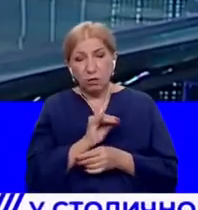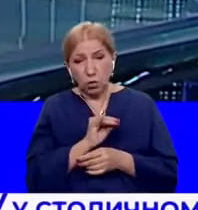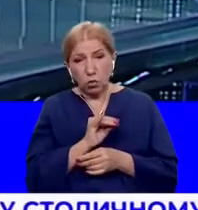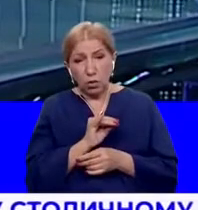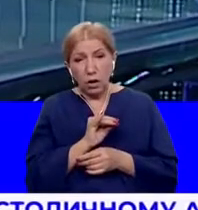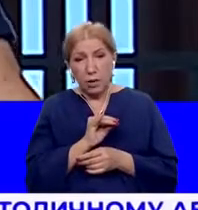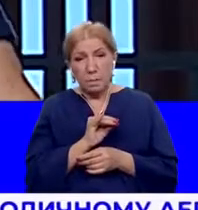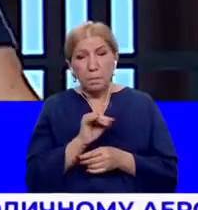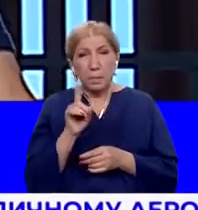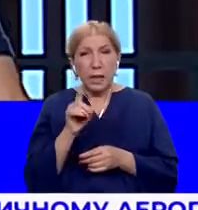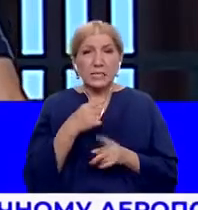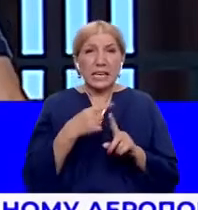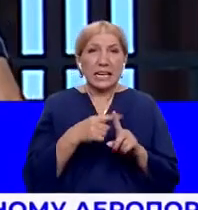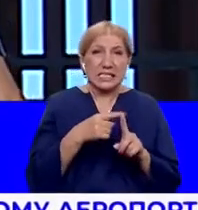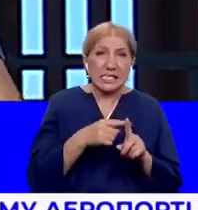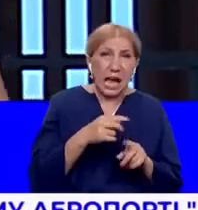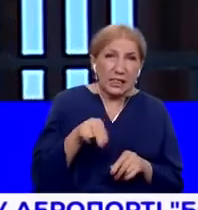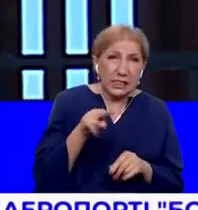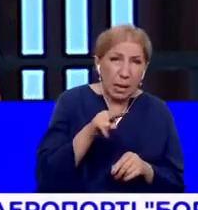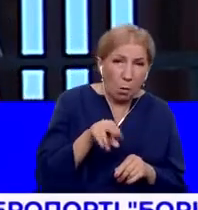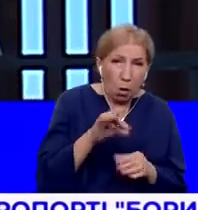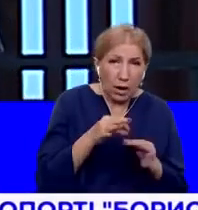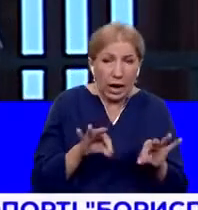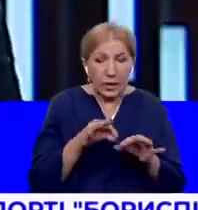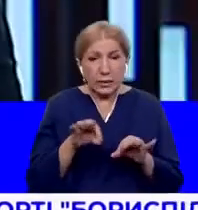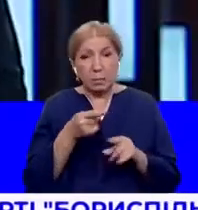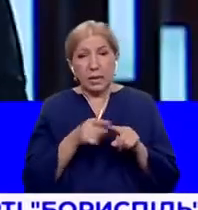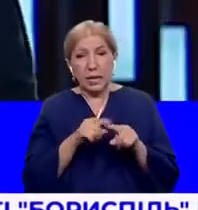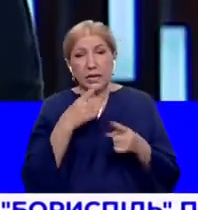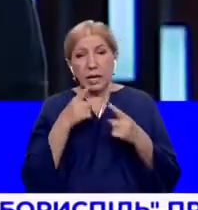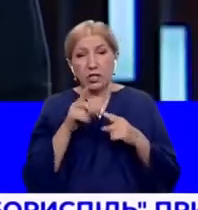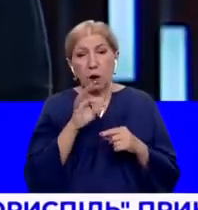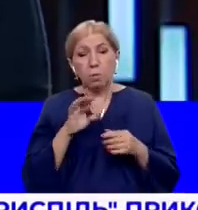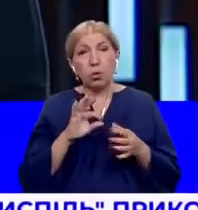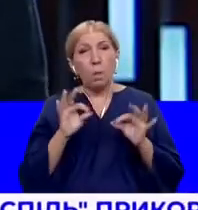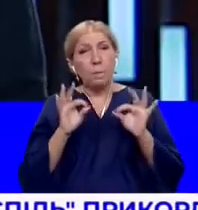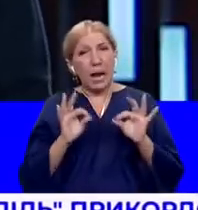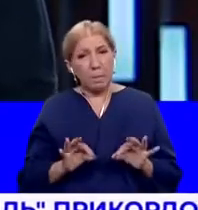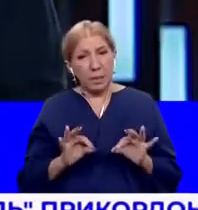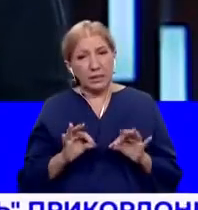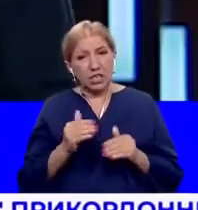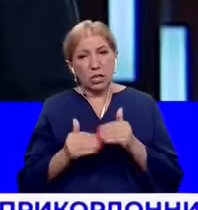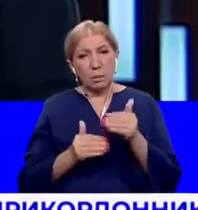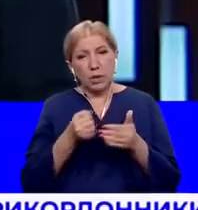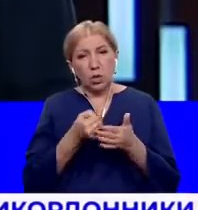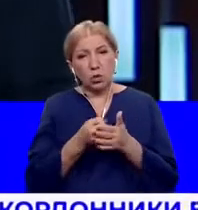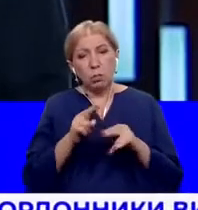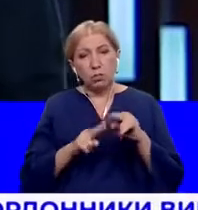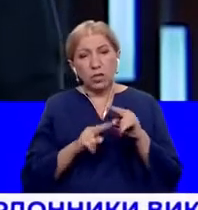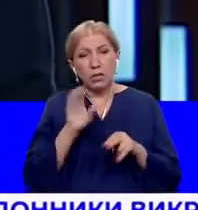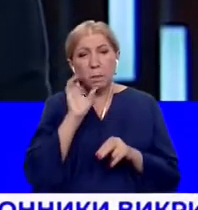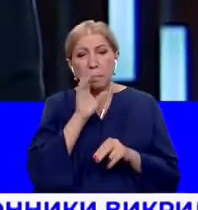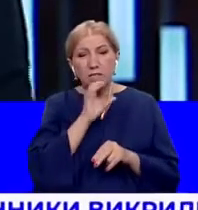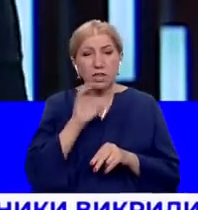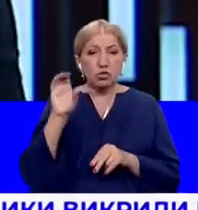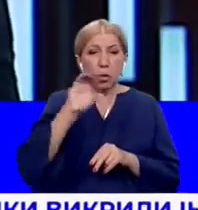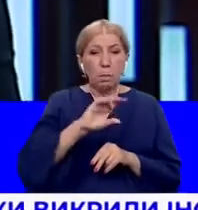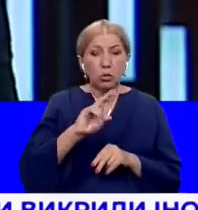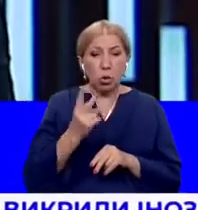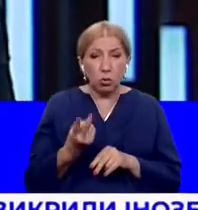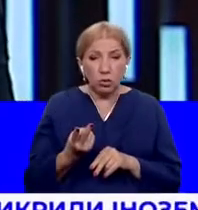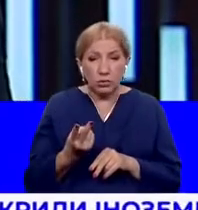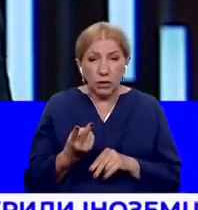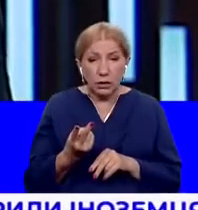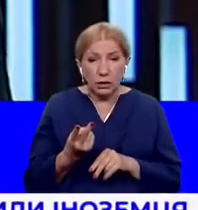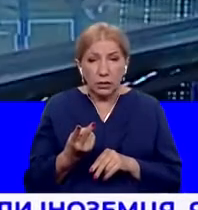числі з християн-демократами, з соціал-демократами, які кажуть про прагматичний підхід до будівництва Північного потоку 2. Давайте